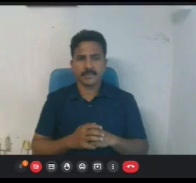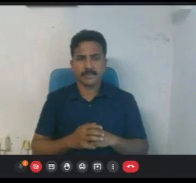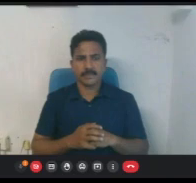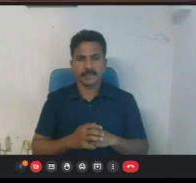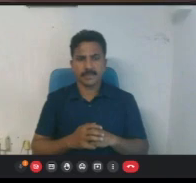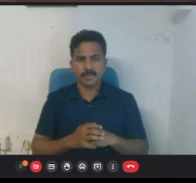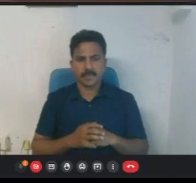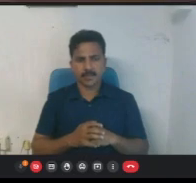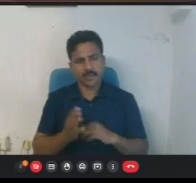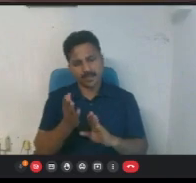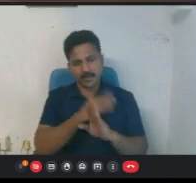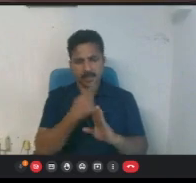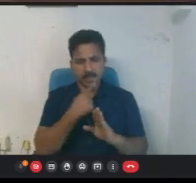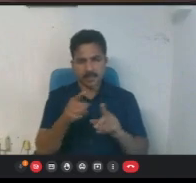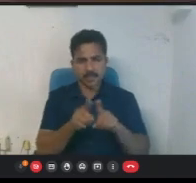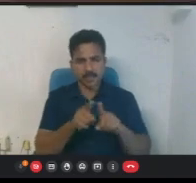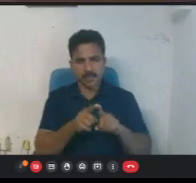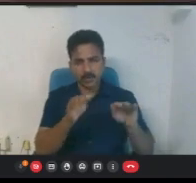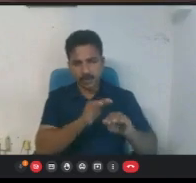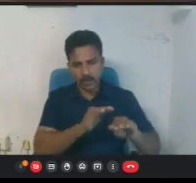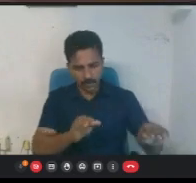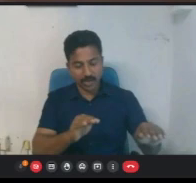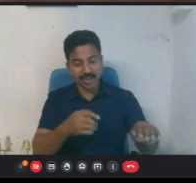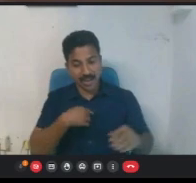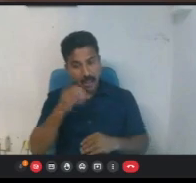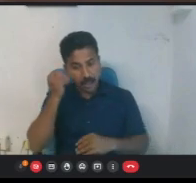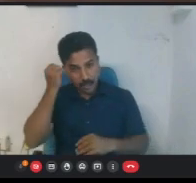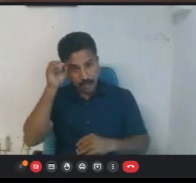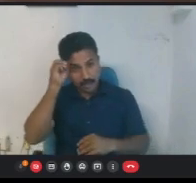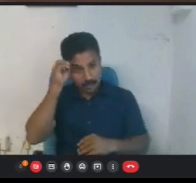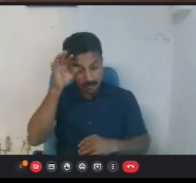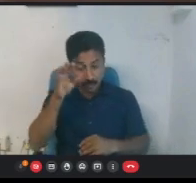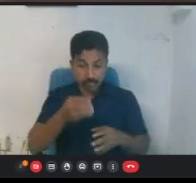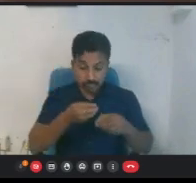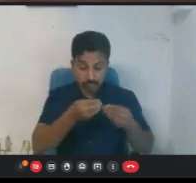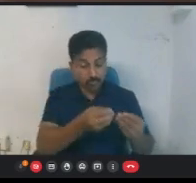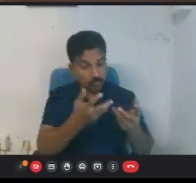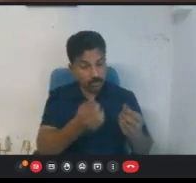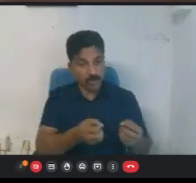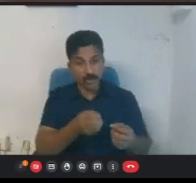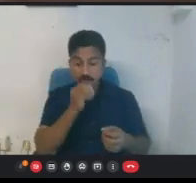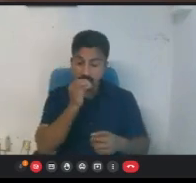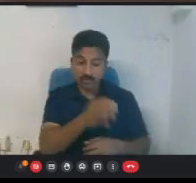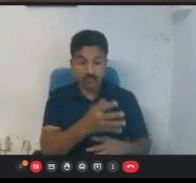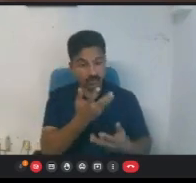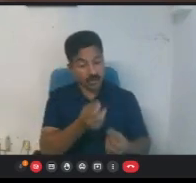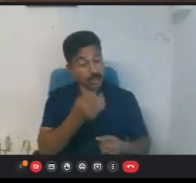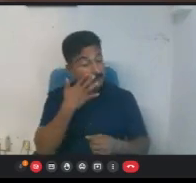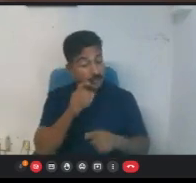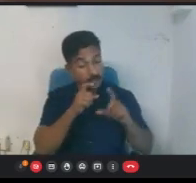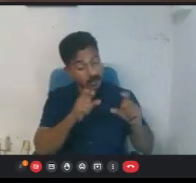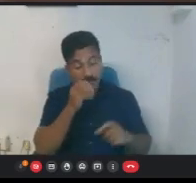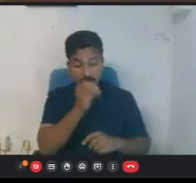നമ്മള് കുട്ടി നേരത്തെ പറഞ്ഞതുപോലെ തന്നെ കുട്ടികൾക്ക് ഇൻഫർമേഷൻ ഷെയർ ചെയ്യുക എന്ന് പറയുന്നത് കൃത്യമായിട്ട് കൊടുക്കണം എന്നുള്ളതാണ് ഏറ്റവും ഇമ്പോർട്ടന്റ് ആയിട്ടുള്ള ഒരു